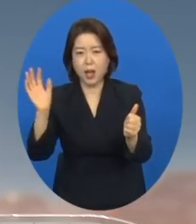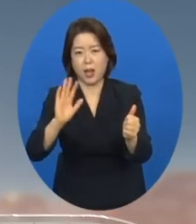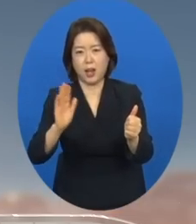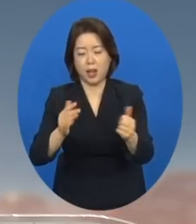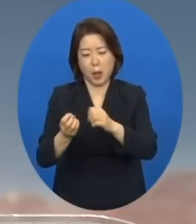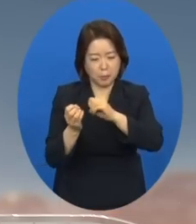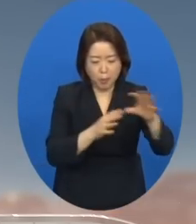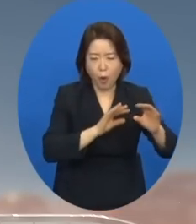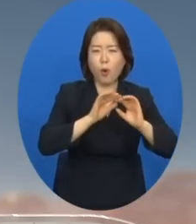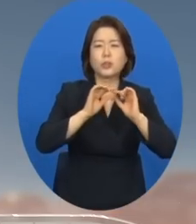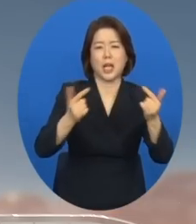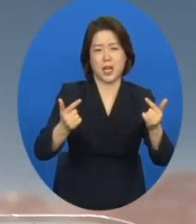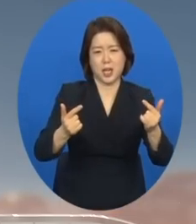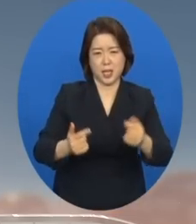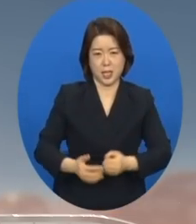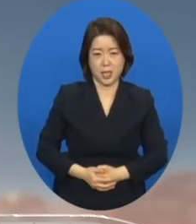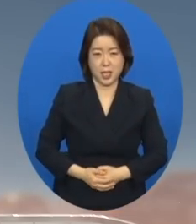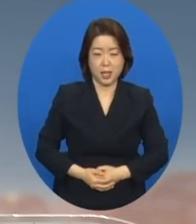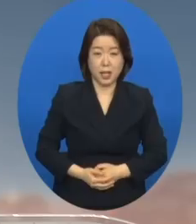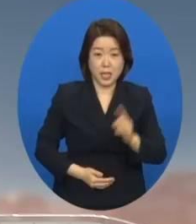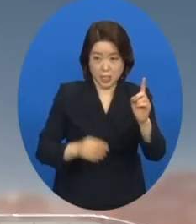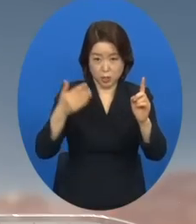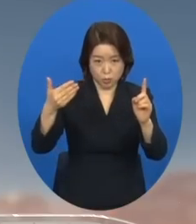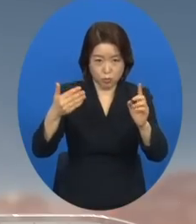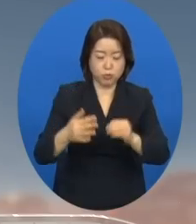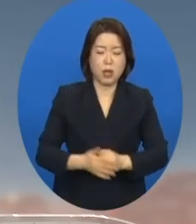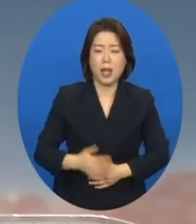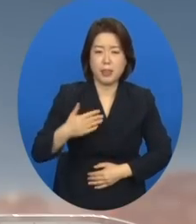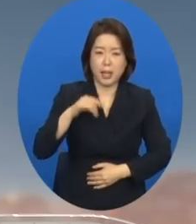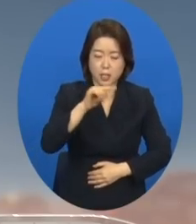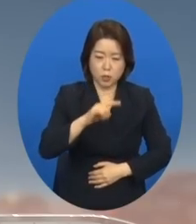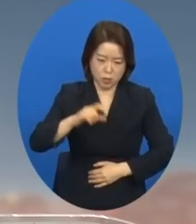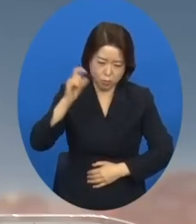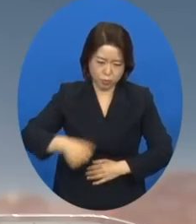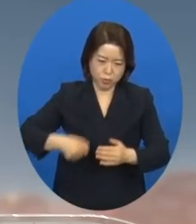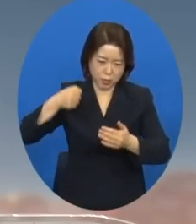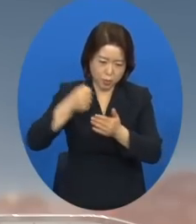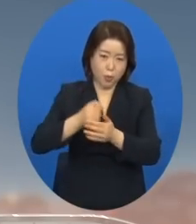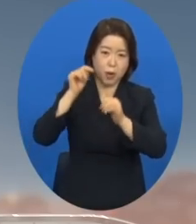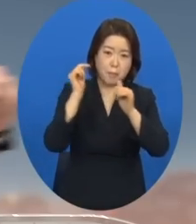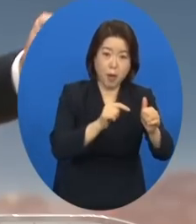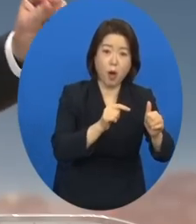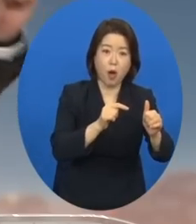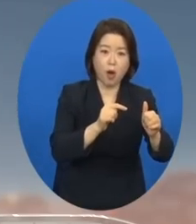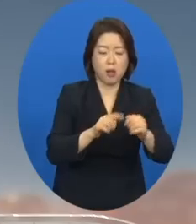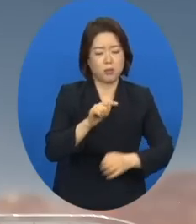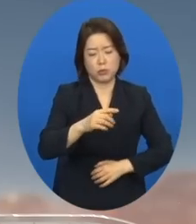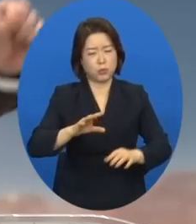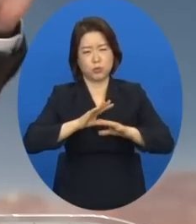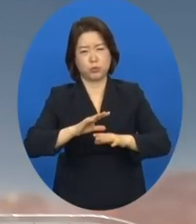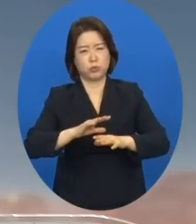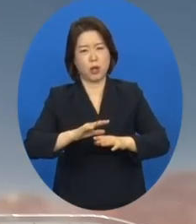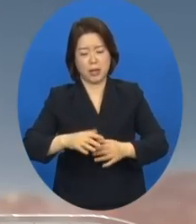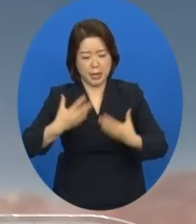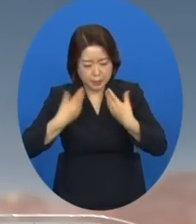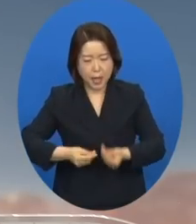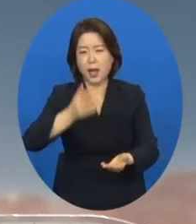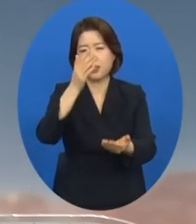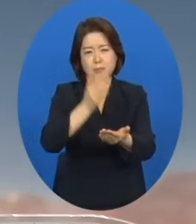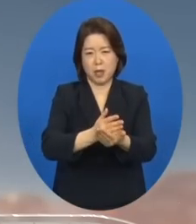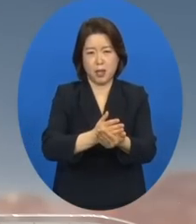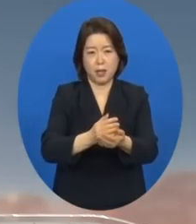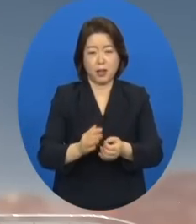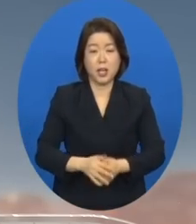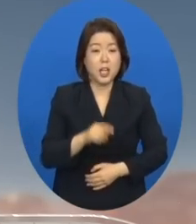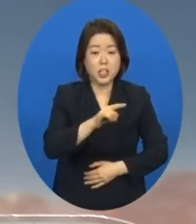버리지 아니하겠다 구절에 내가 너에게 굳세고 용감하라고 명하지 않았느냐 너는 두려워하거나 낙담하지 말아라